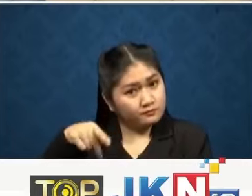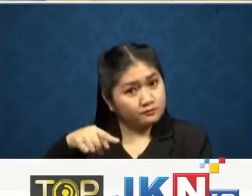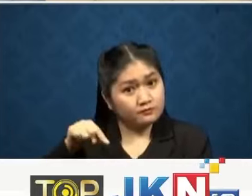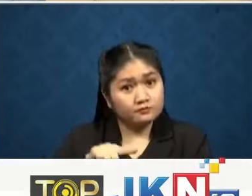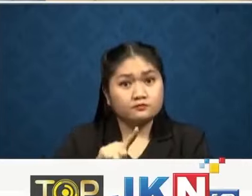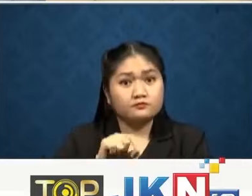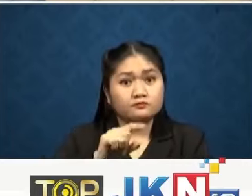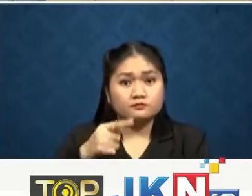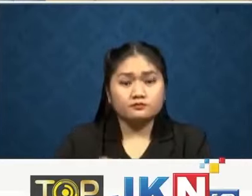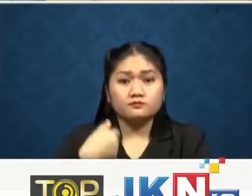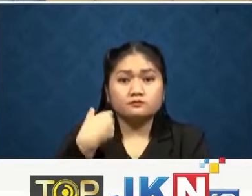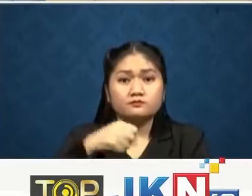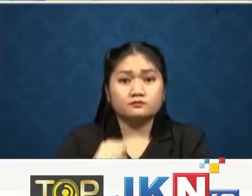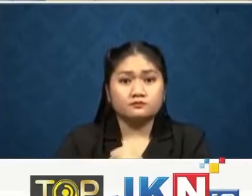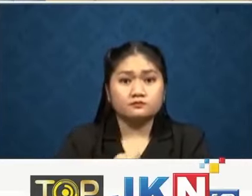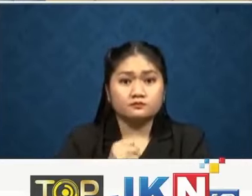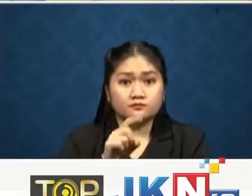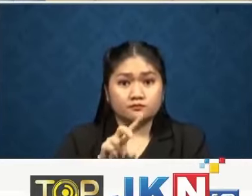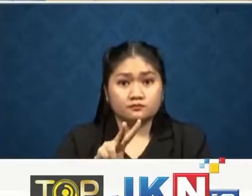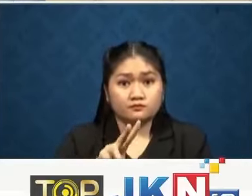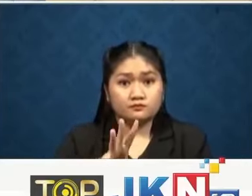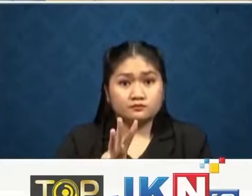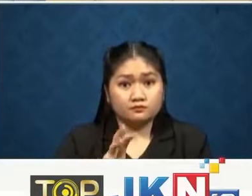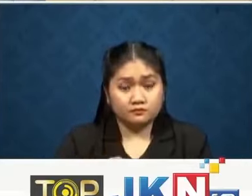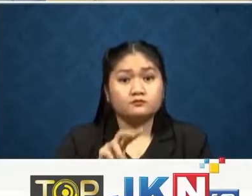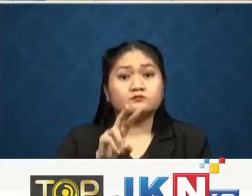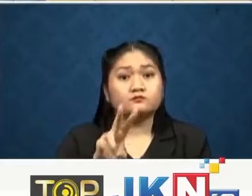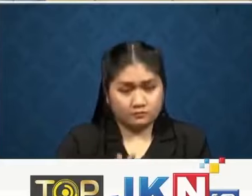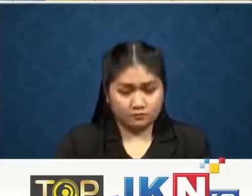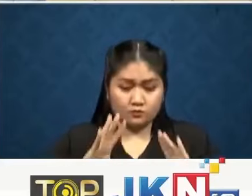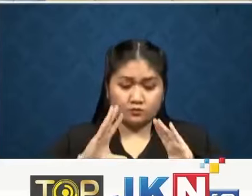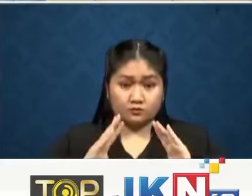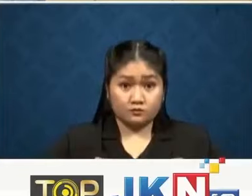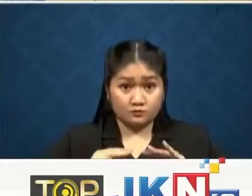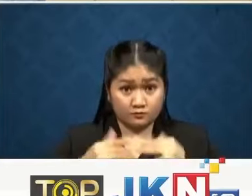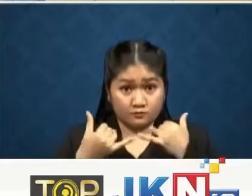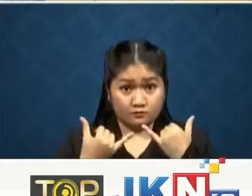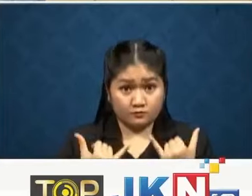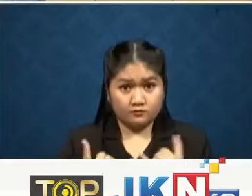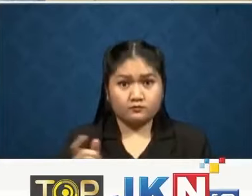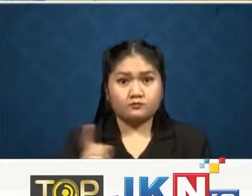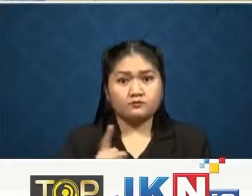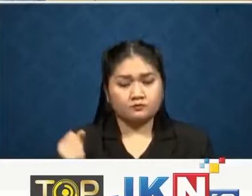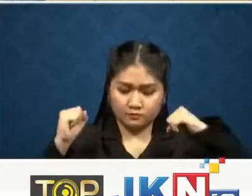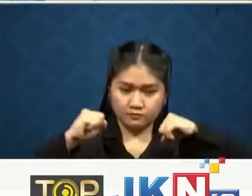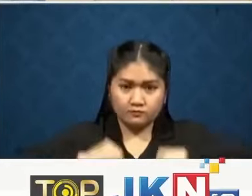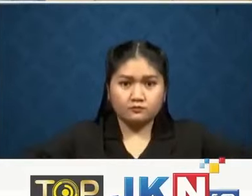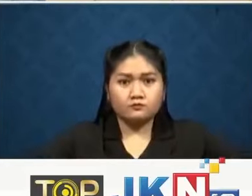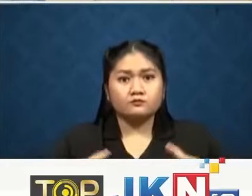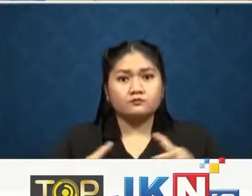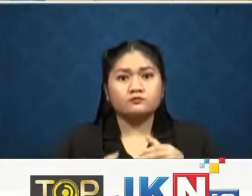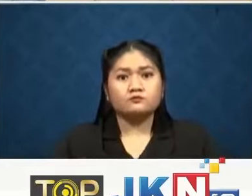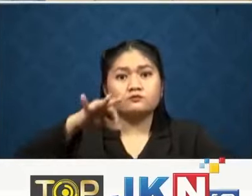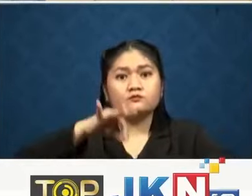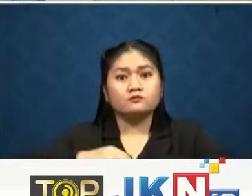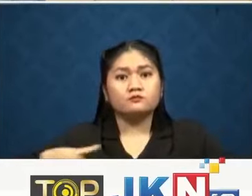รักเขาบอกว่า2หลักสูตรนี้เนี่ยสามารถที่จะเป็นตัวชี้วัดได้ว่าวันนี้จะใช้เรื่องของกระบวนการเทคโนโลยีต่างๆนวัตกรรม